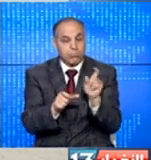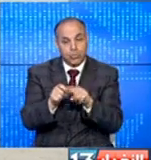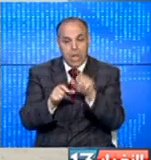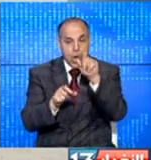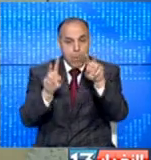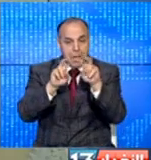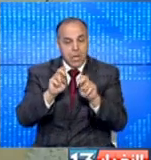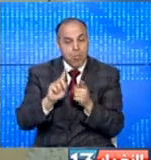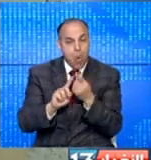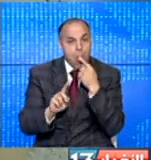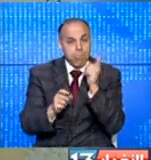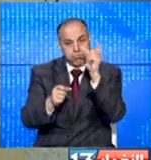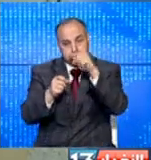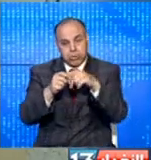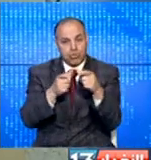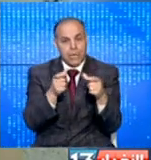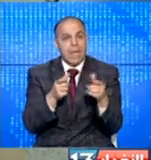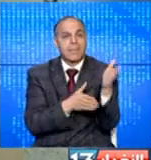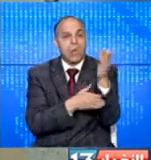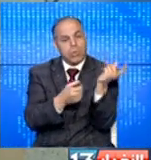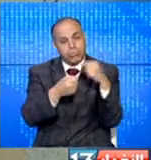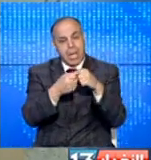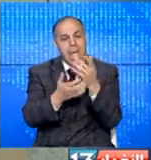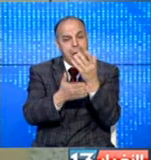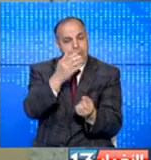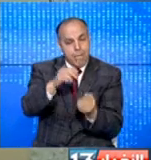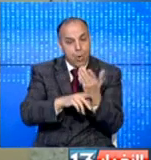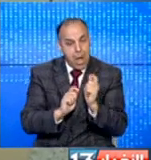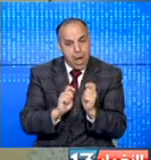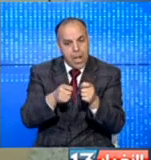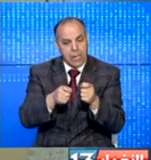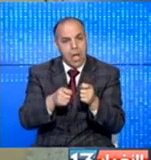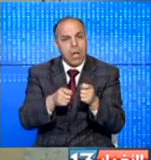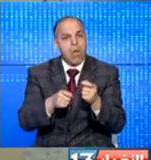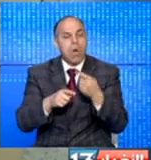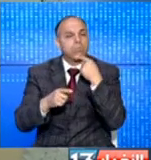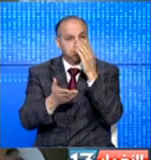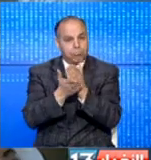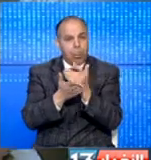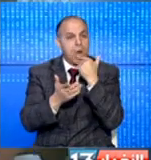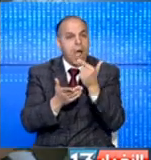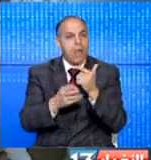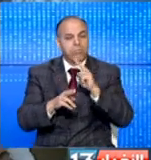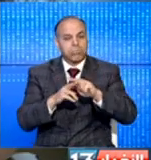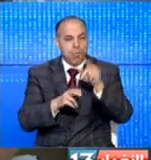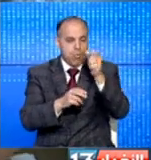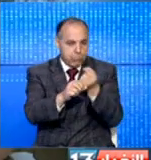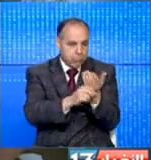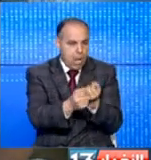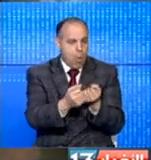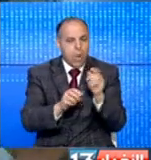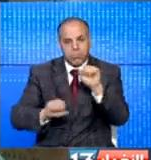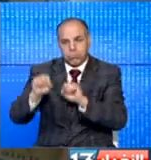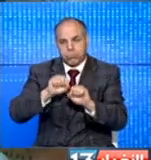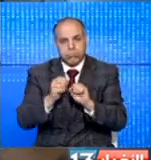اليوم الدراسي أهمية انخراط مؤسسة الدولة في الحق إلى النفاذ إلى المعلومة وتكريس مبدأ الشفافية وتحيين المعطيات